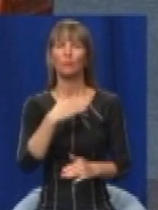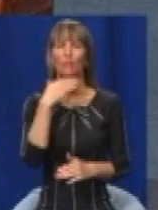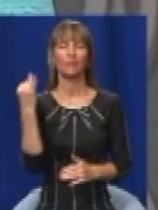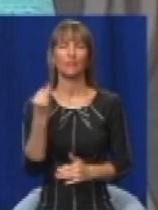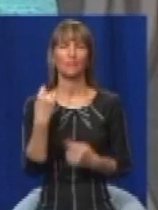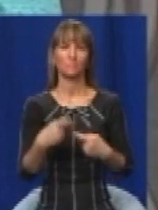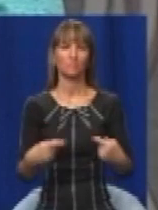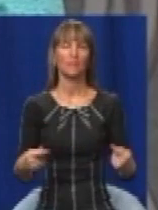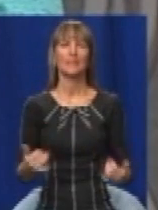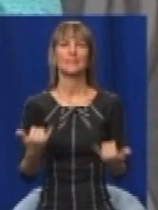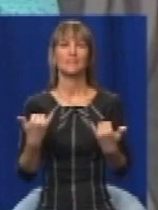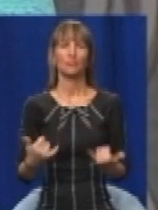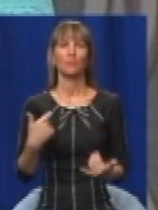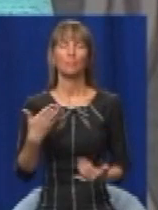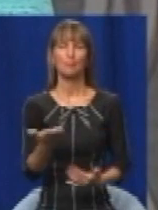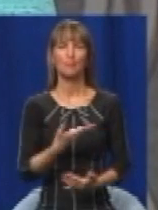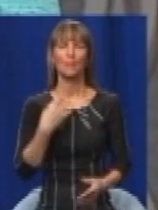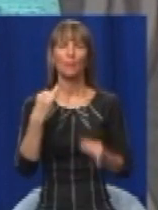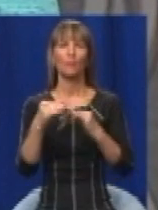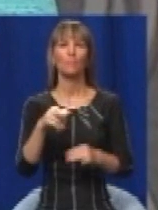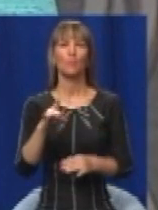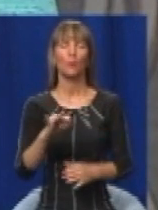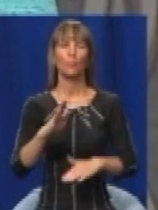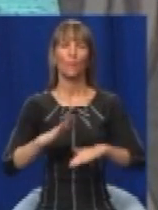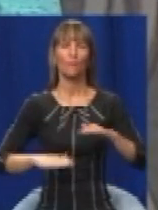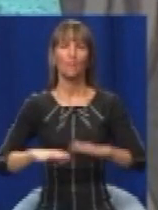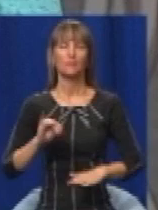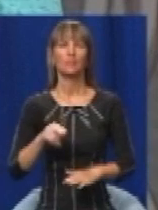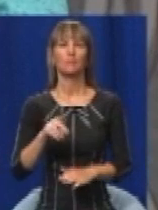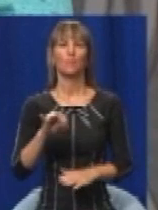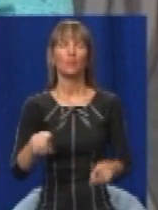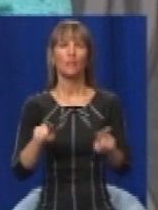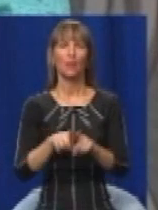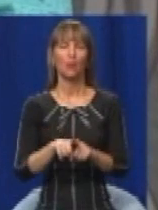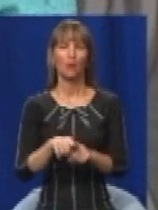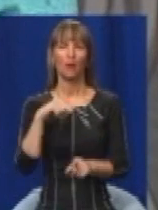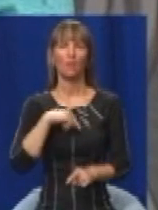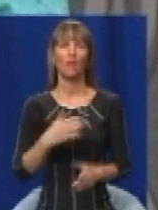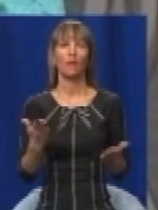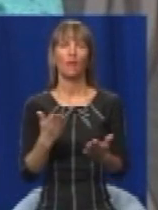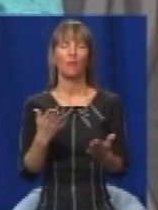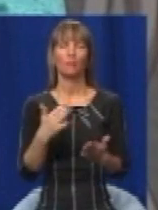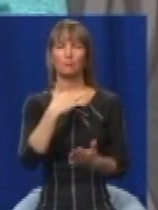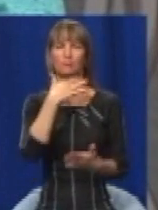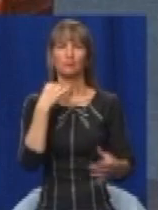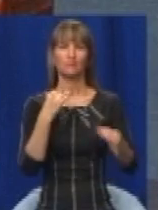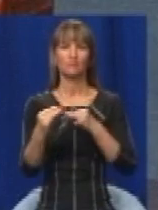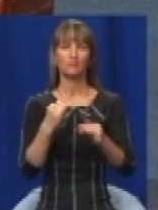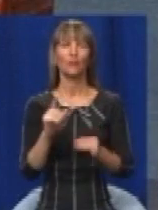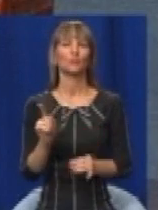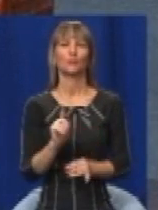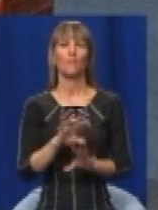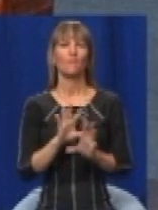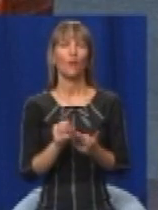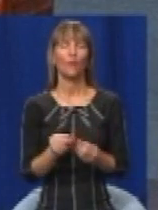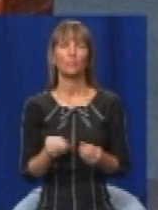цікавих речей. Ну, сьогодні ми поговоримо про і про професію, і про таку рису характеру, як комунікабельність. А що взагалі